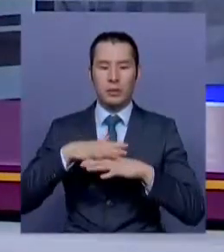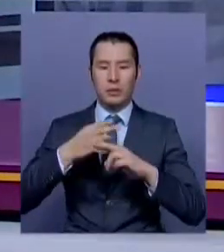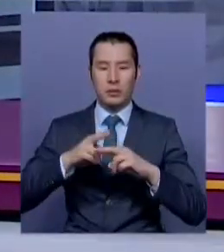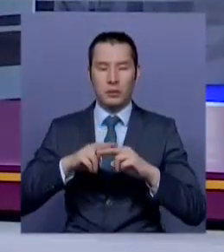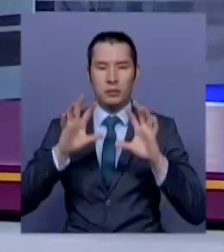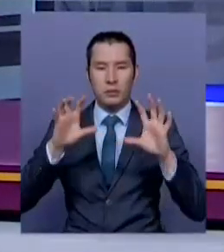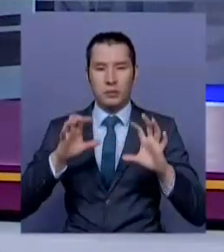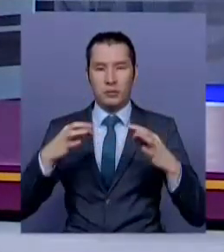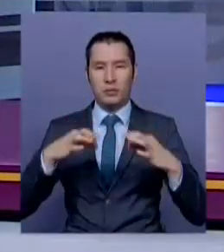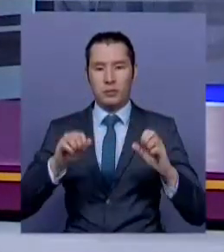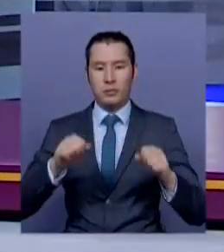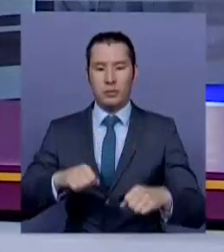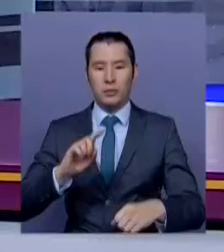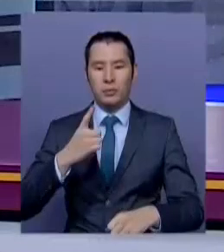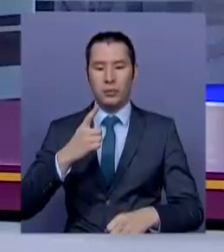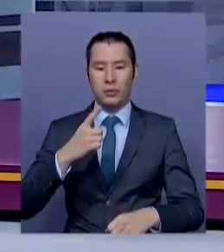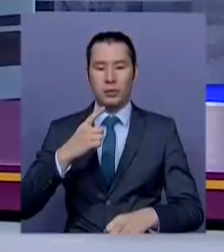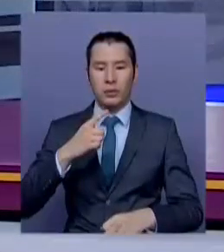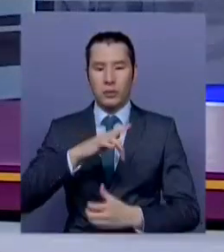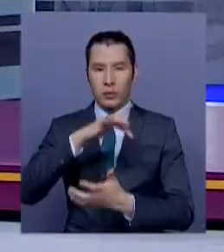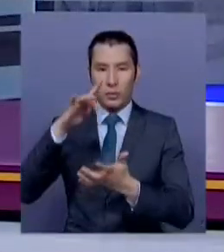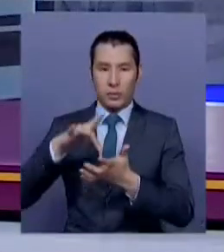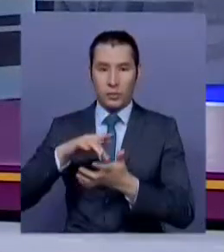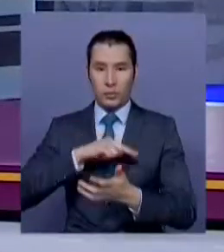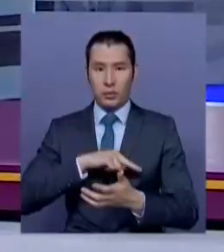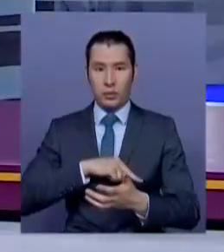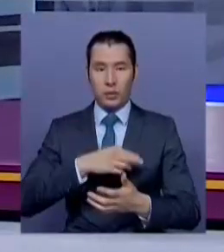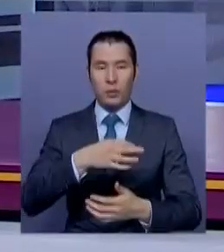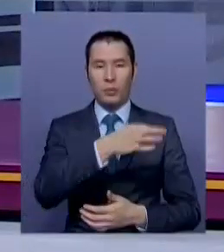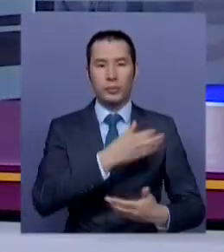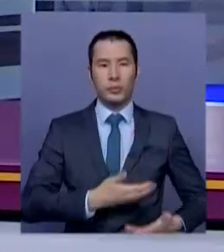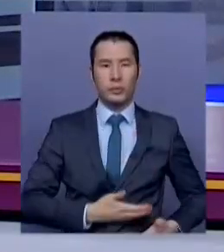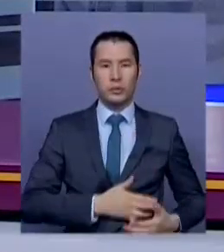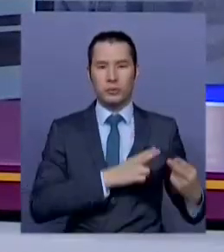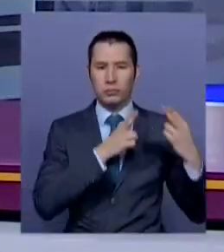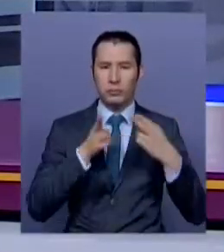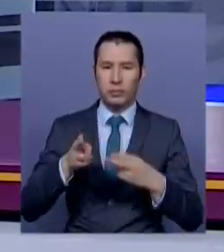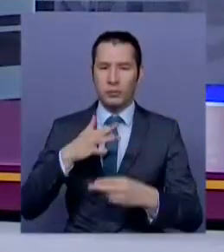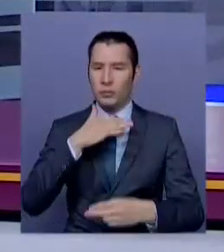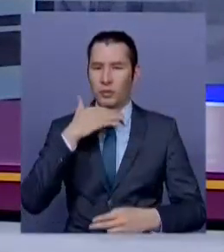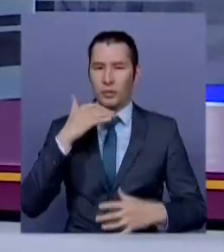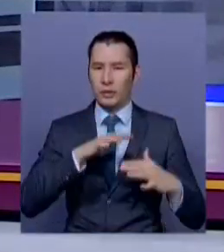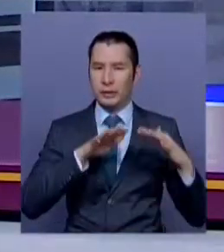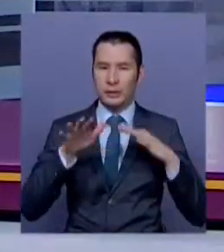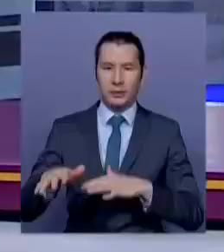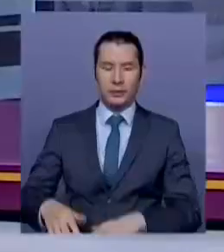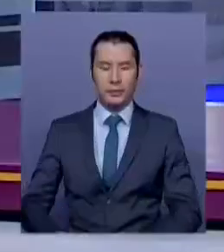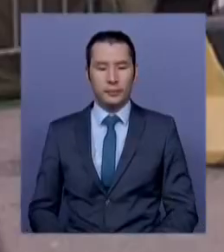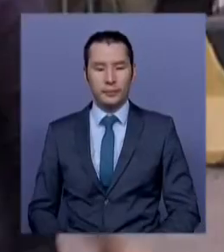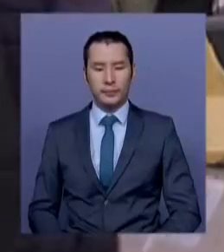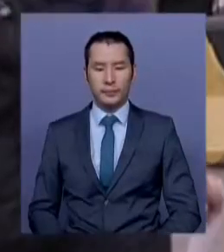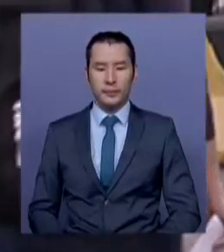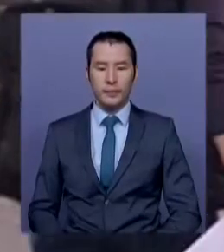полицейлер. Себебі қалада жұмыс істеуге күн сайын облыс тұрғындары кіріп шығады. Тақырыпты тілші Жадыра Омаржан жалғайды.